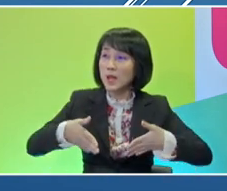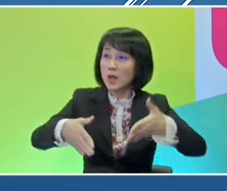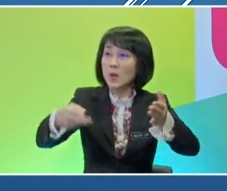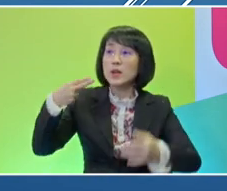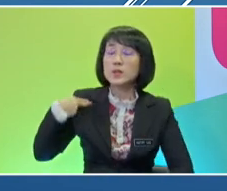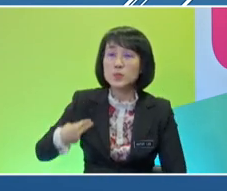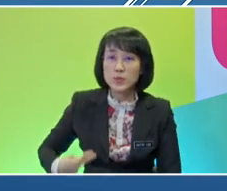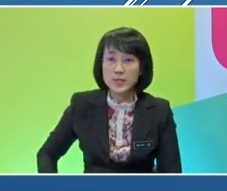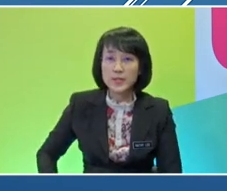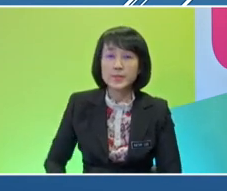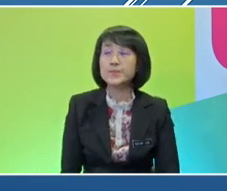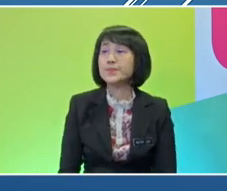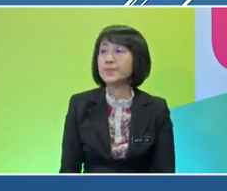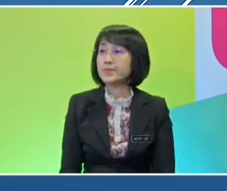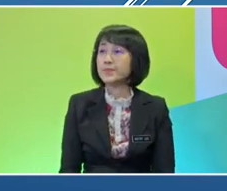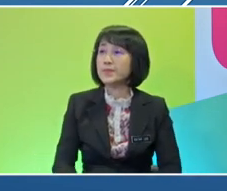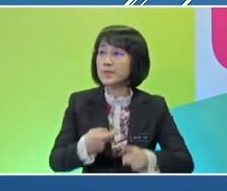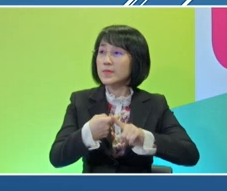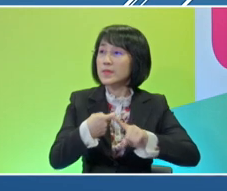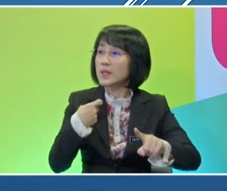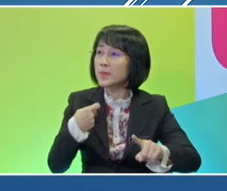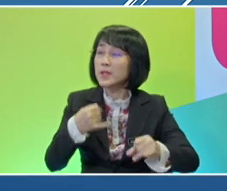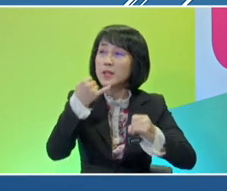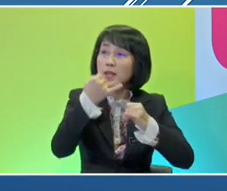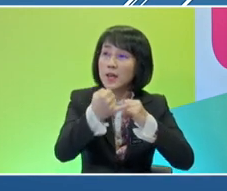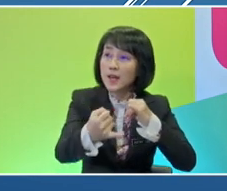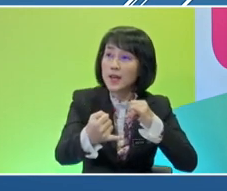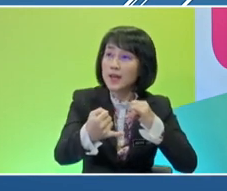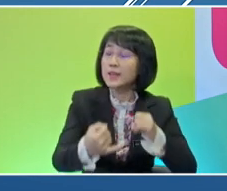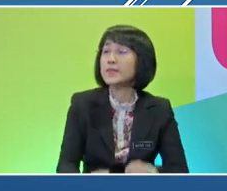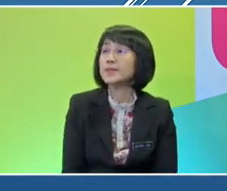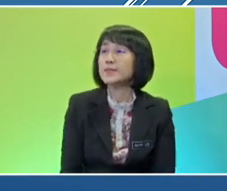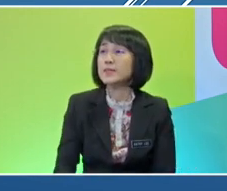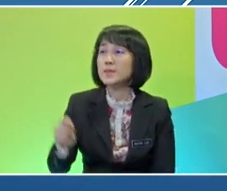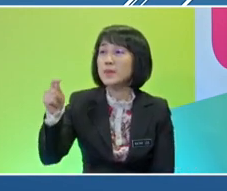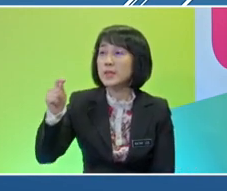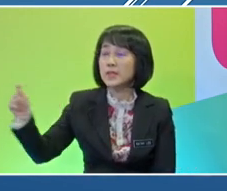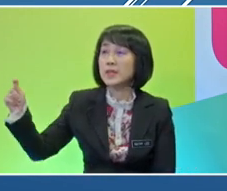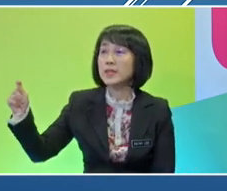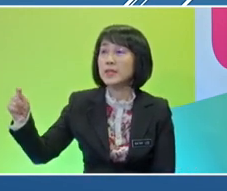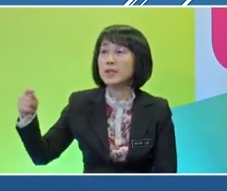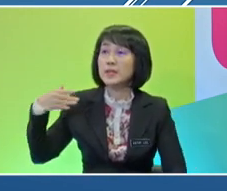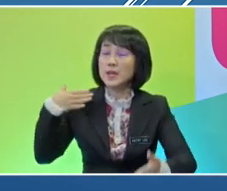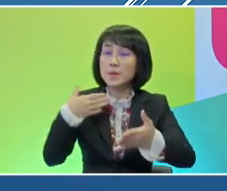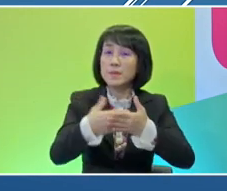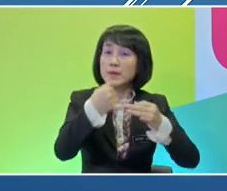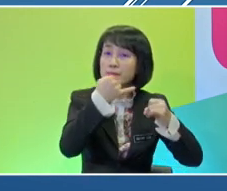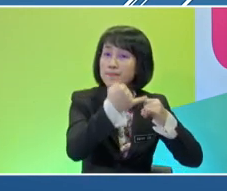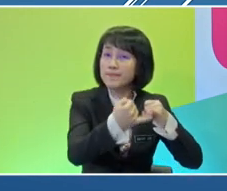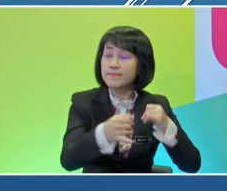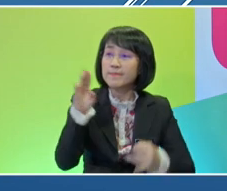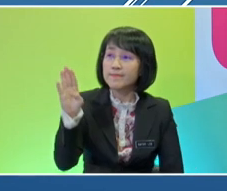setelah itu nampak dari pada ujung daripada ujung sebelah timur itu sampailah ke ujung sebelah